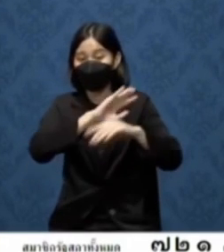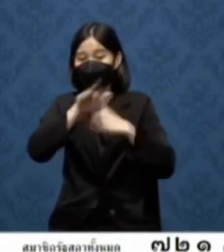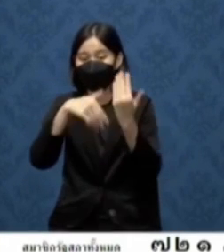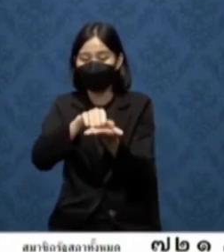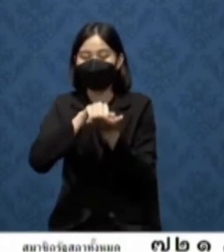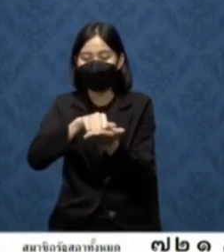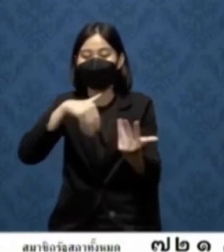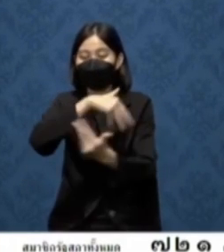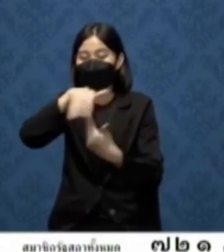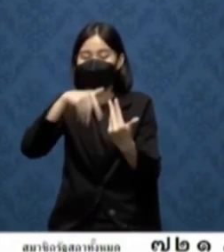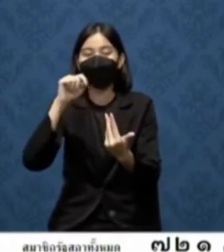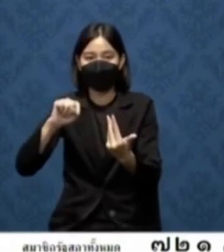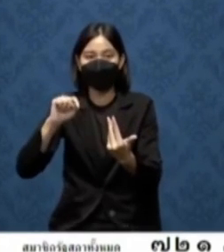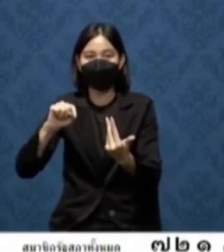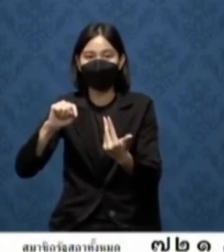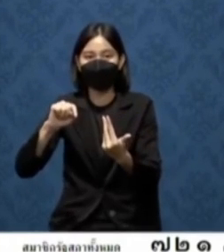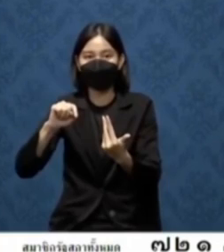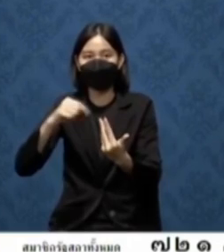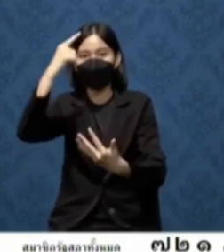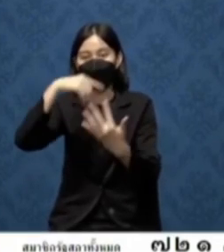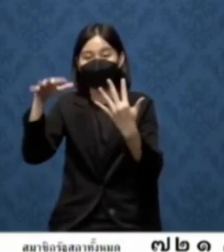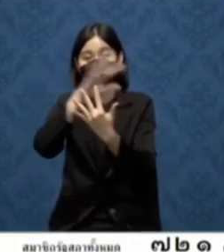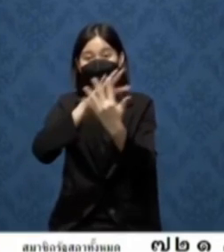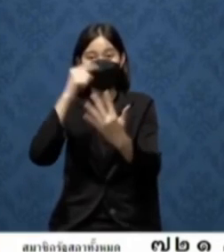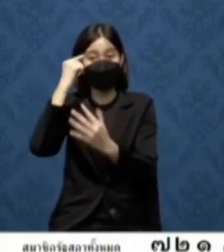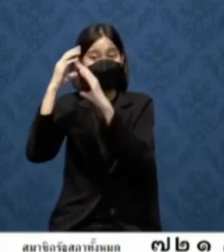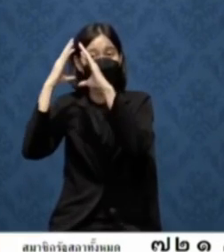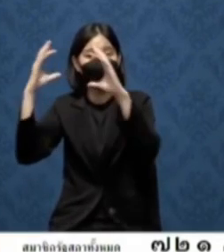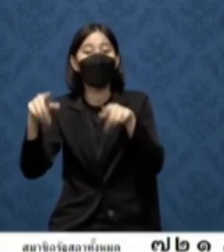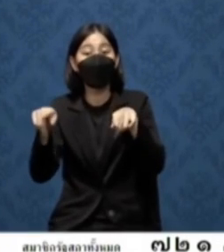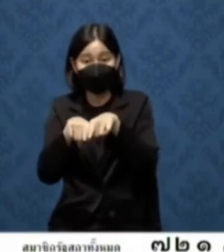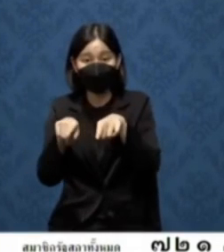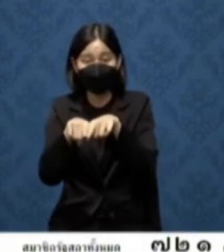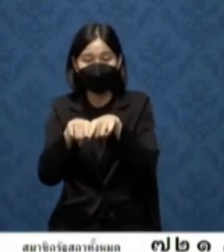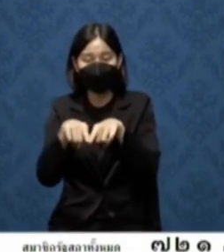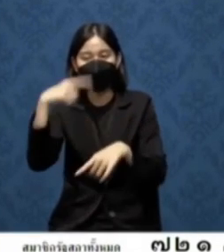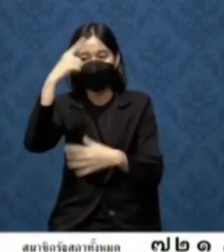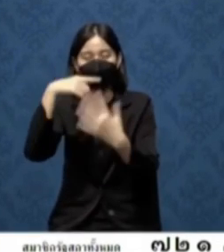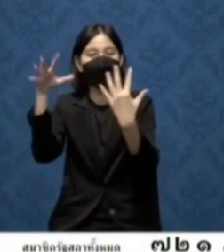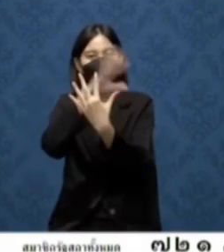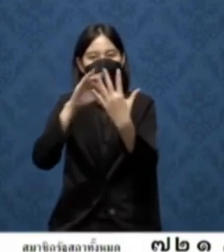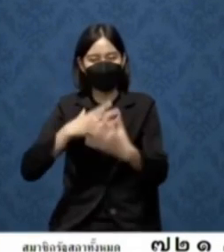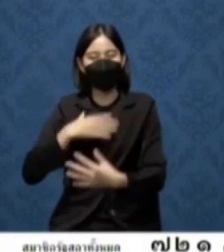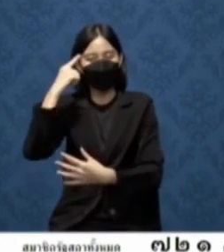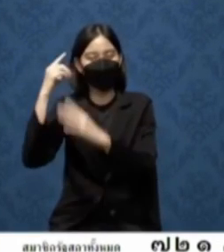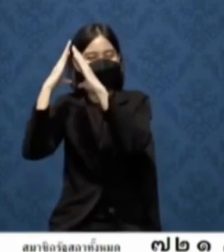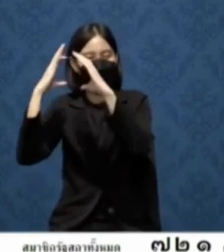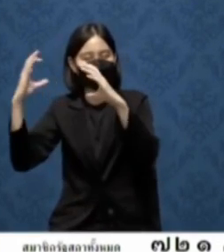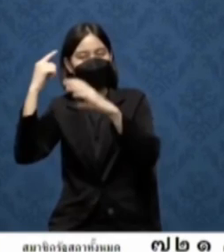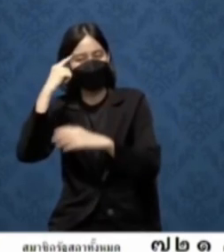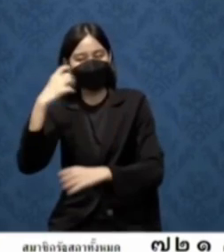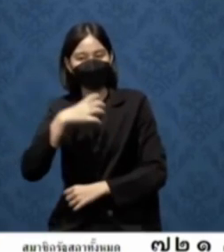ครับนี่คือประเทศไทยที่คุณจินตนาการถึงหรือเปล่านี่คือประเทศไทยที่ผมจินตนาการถึง